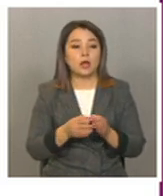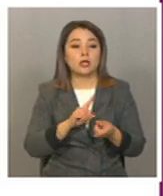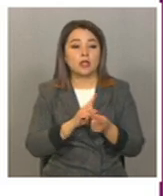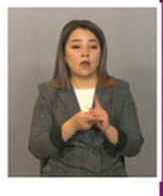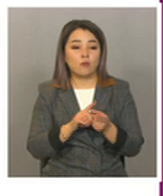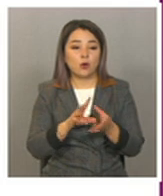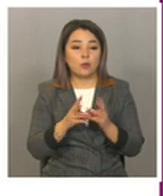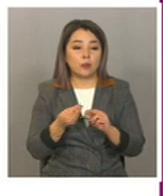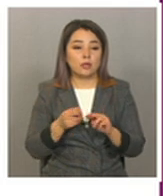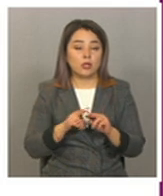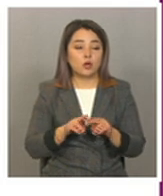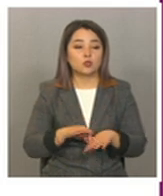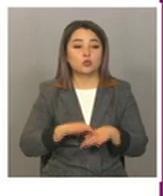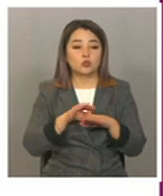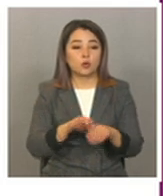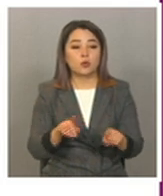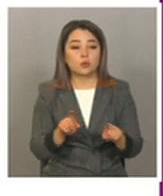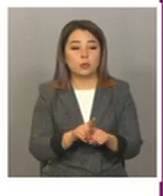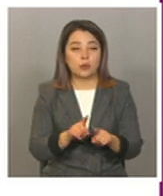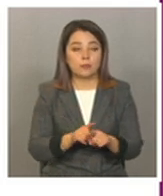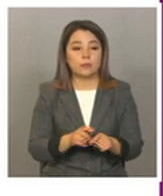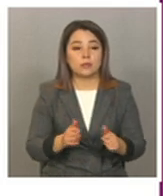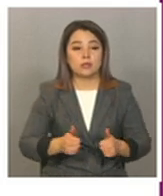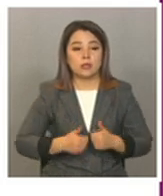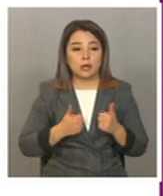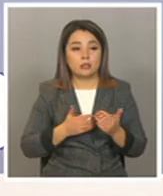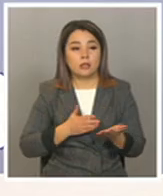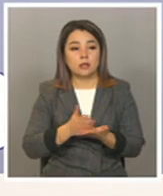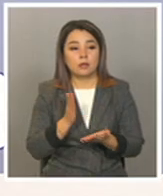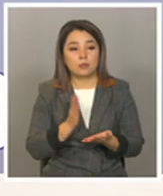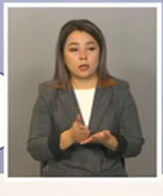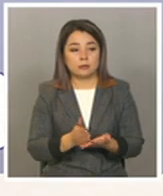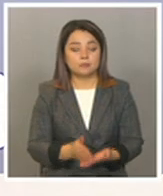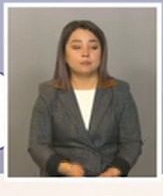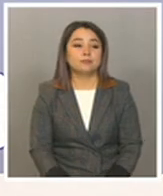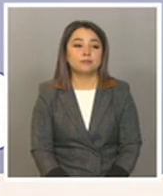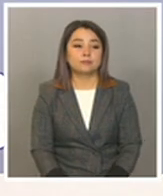реформаларды жүргізуге бел буды.